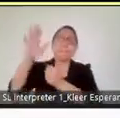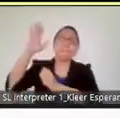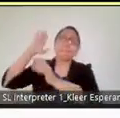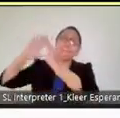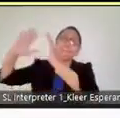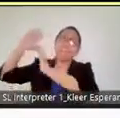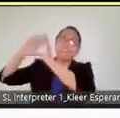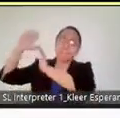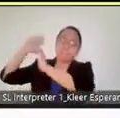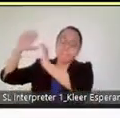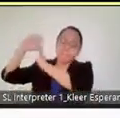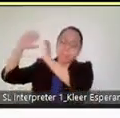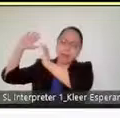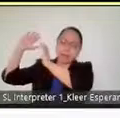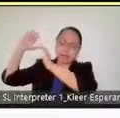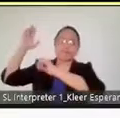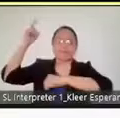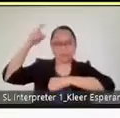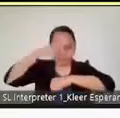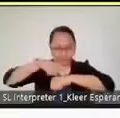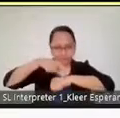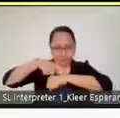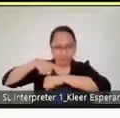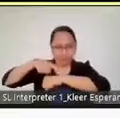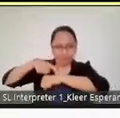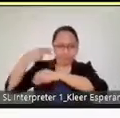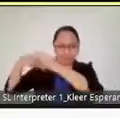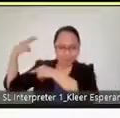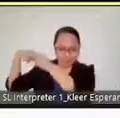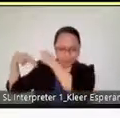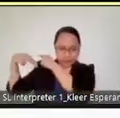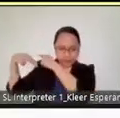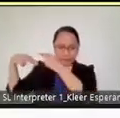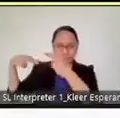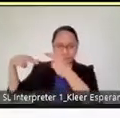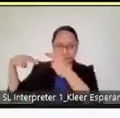sasaritaan salsalita ana ugma